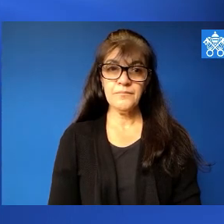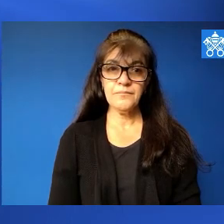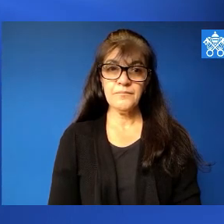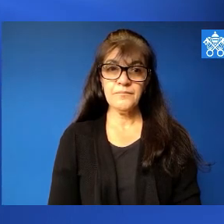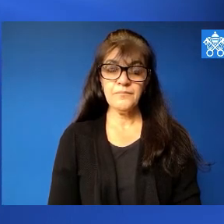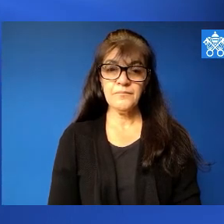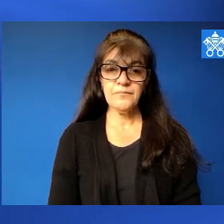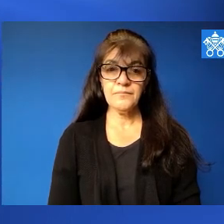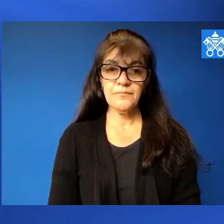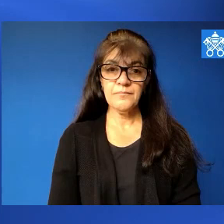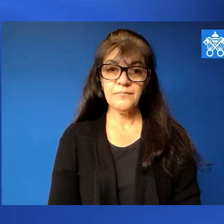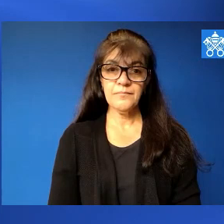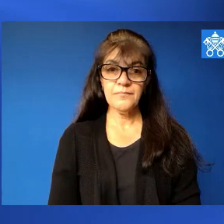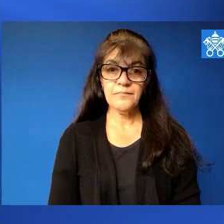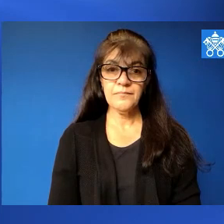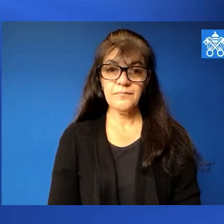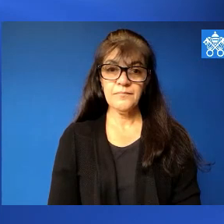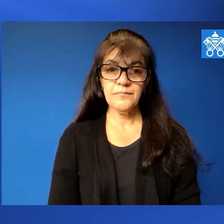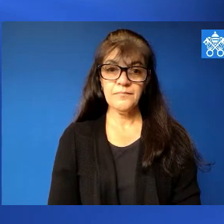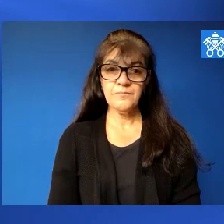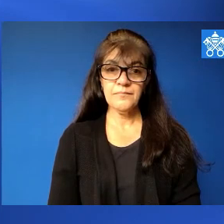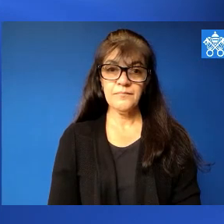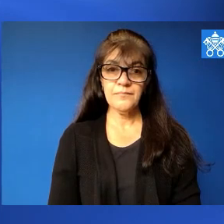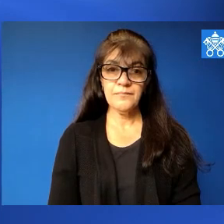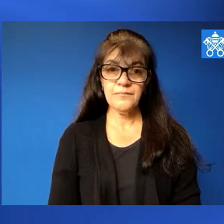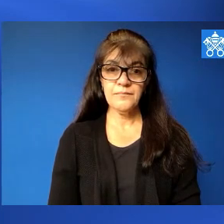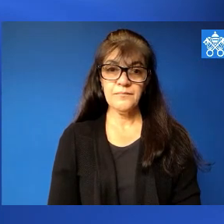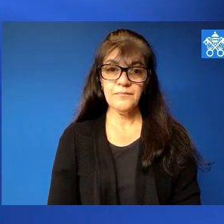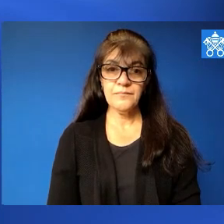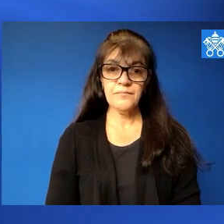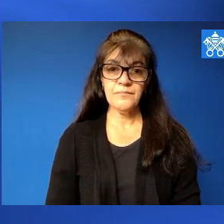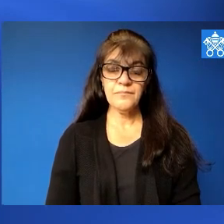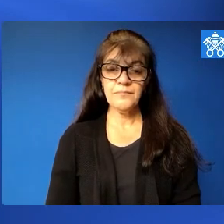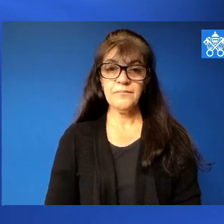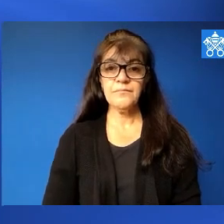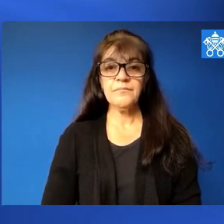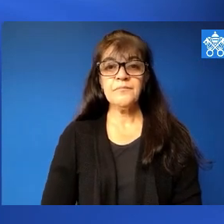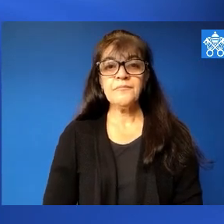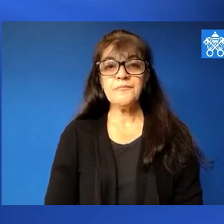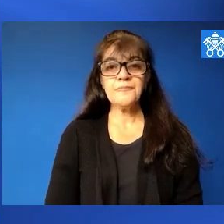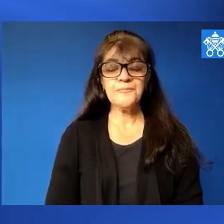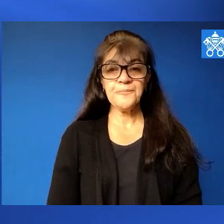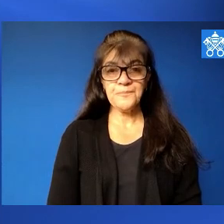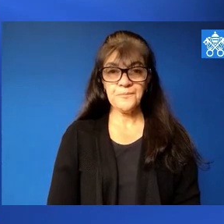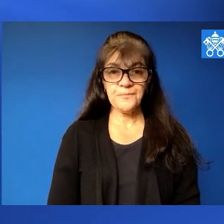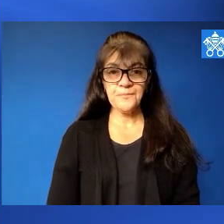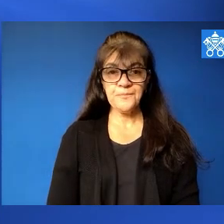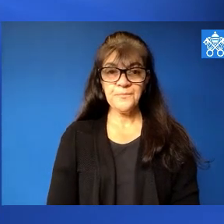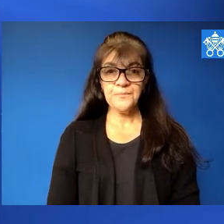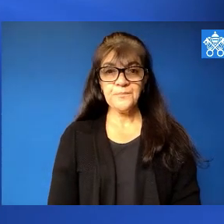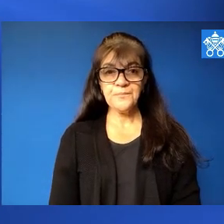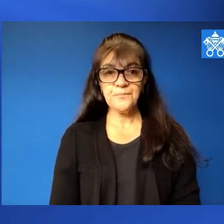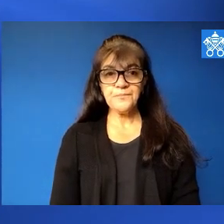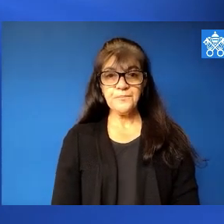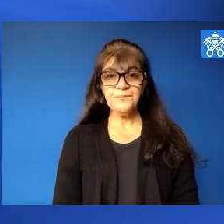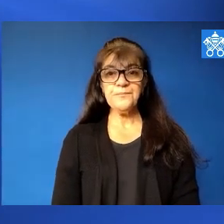شديدة، وسيبارك كذلك المسابح والأشياء الطقوية التي يحملها معه كل واحد